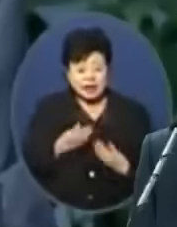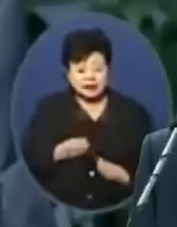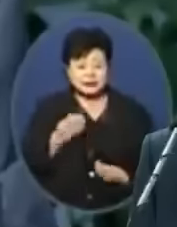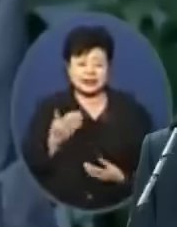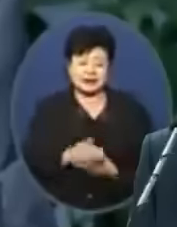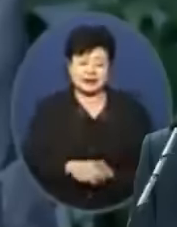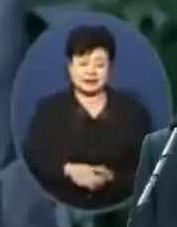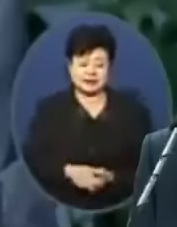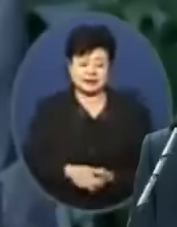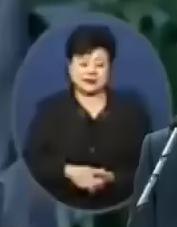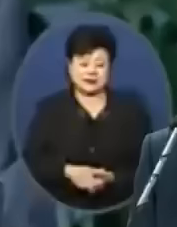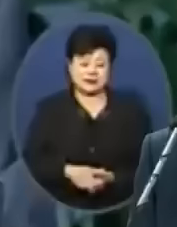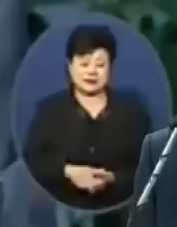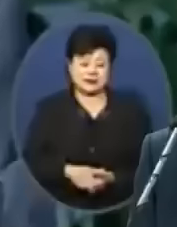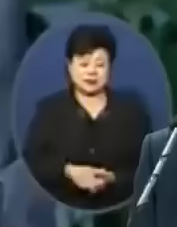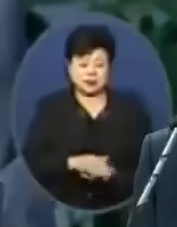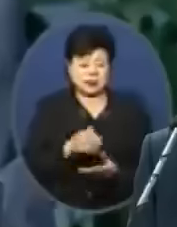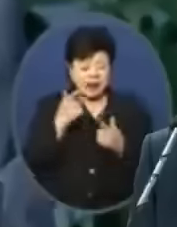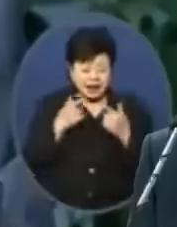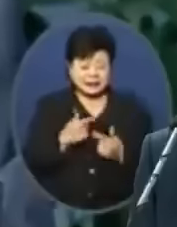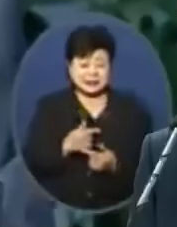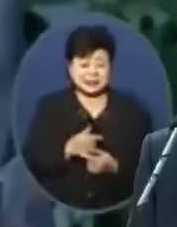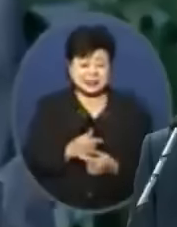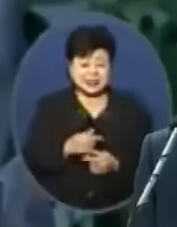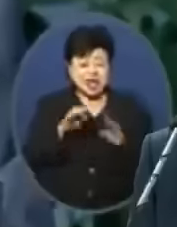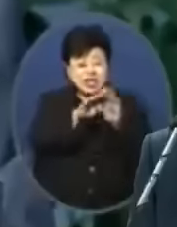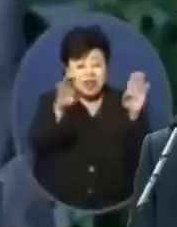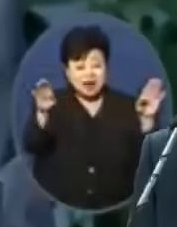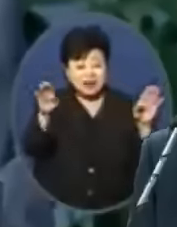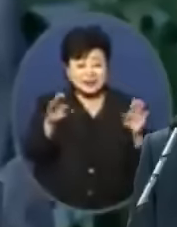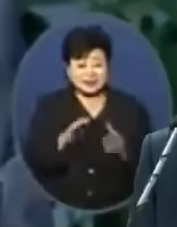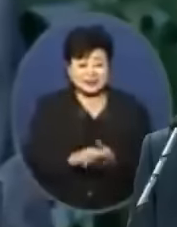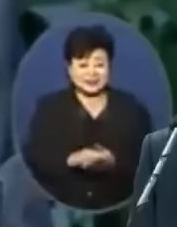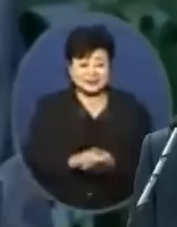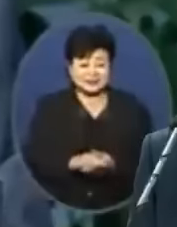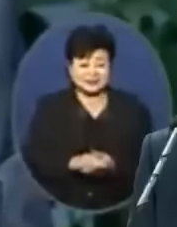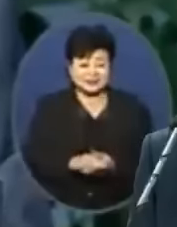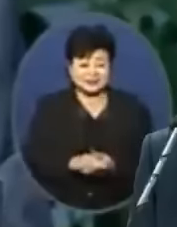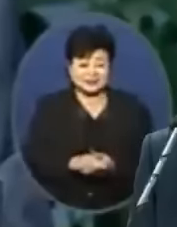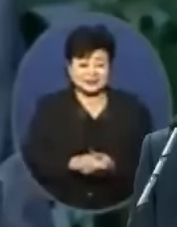낙심합니다. 그러나 우리에게 항상 열려놓은 공간이 있습니다.